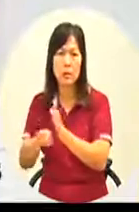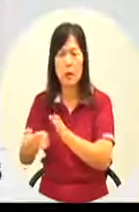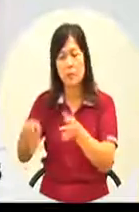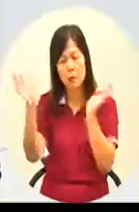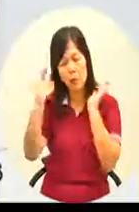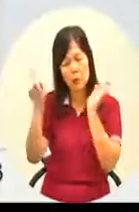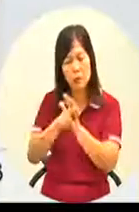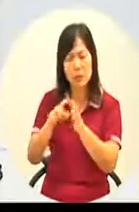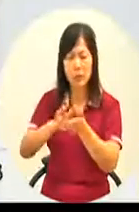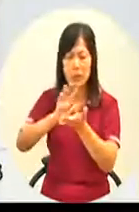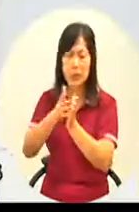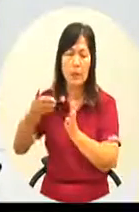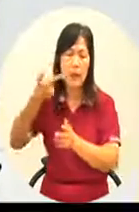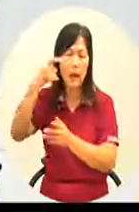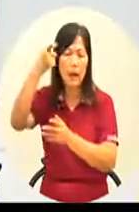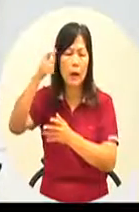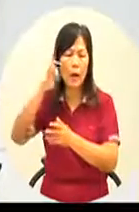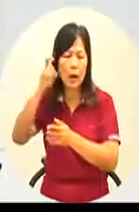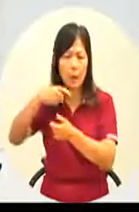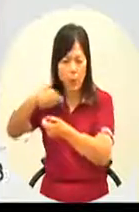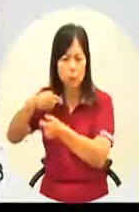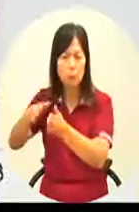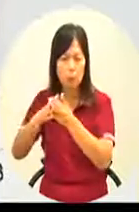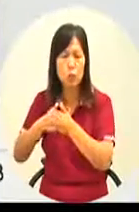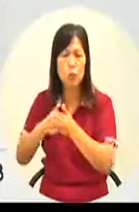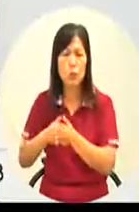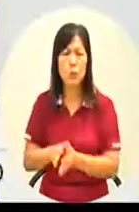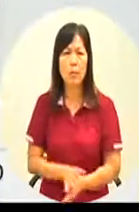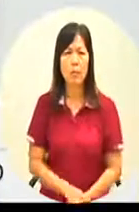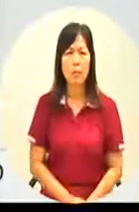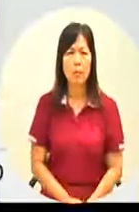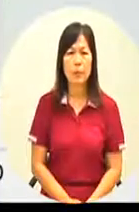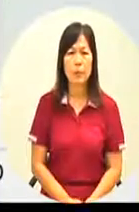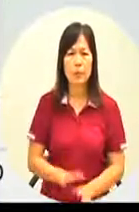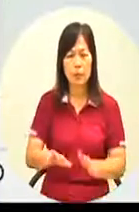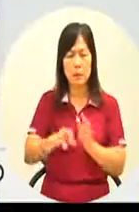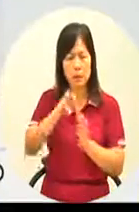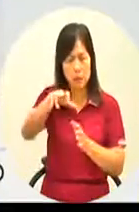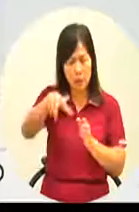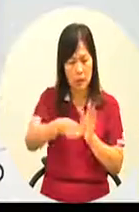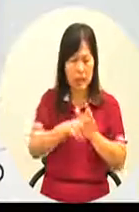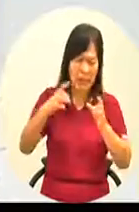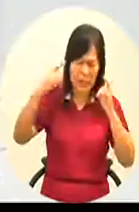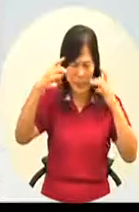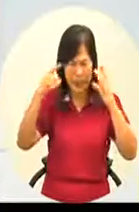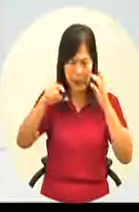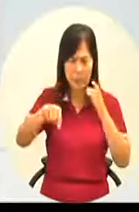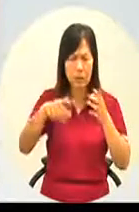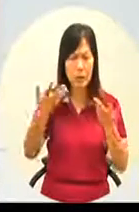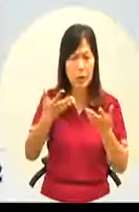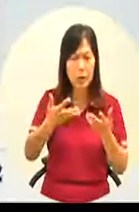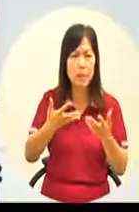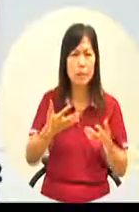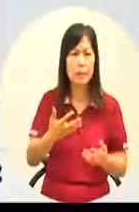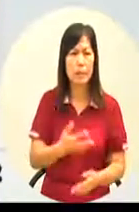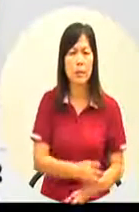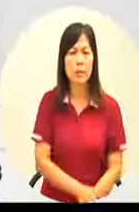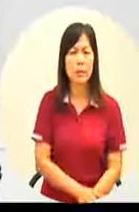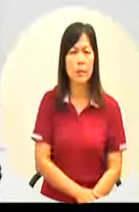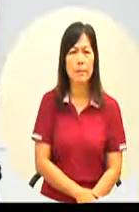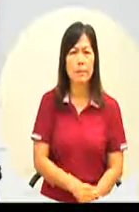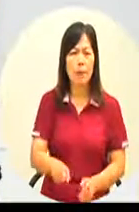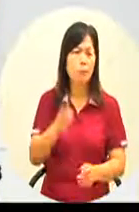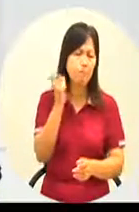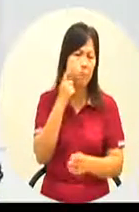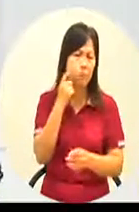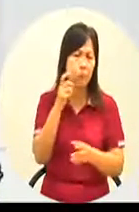啊隔代教养。来，局长来，针对机场航空噪音管制线的这个造假的